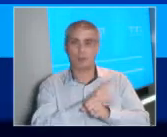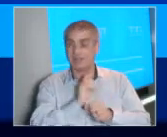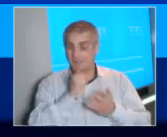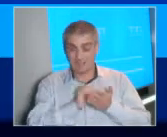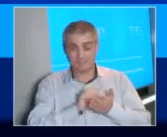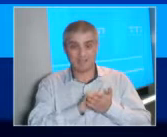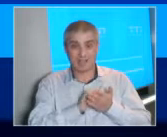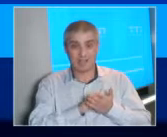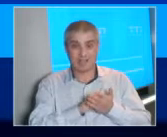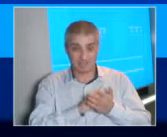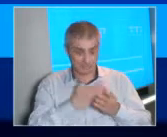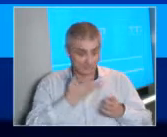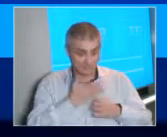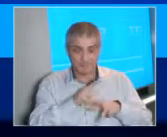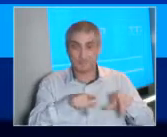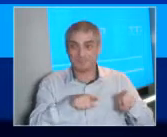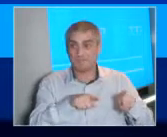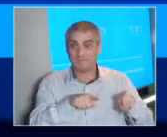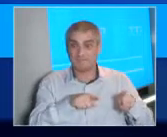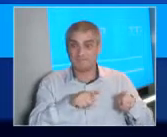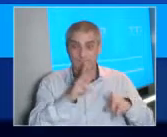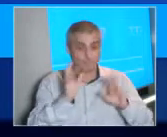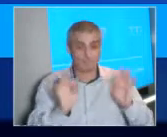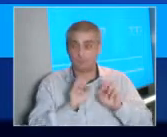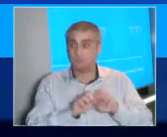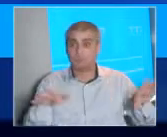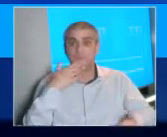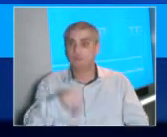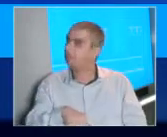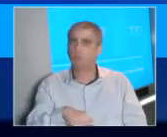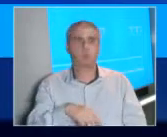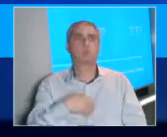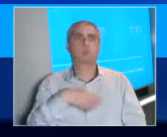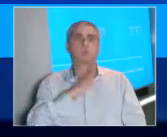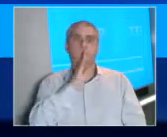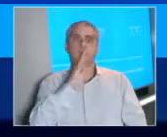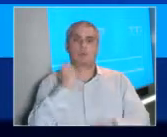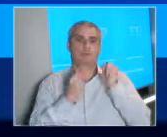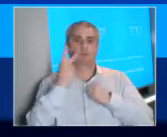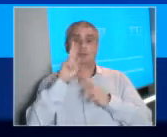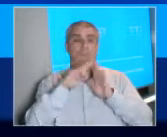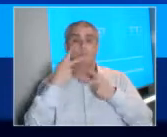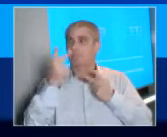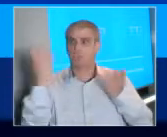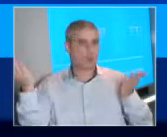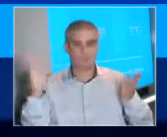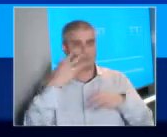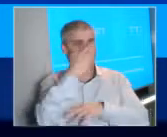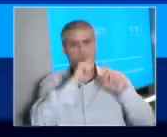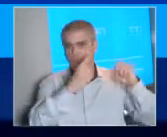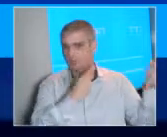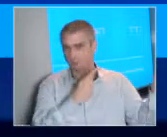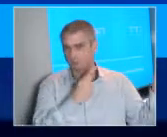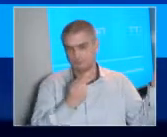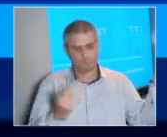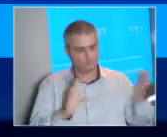חס וחלילה אנחנו ניקלע לסיטואציה שהנגיף הזה מתפרץ כאן, אנחנו בבעיה הרבה יותר קשה בבתי החולים מאשר במדינות אחרות. אגב, זה